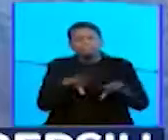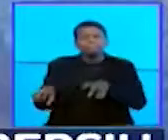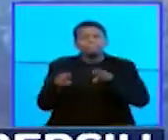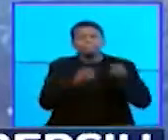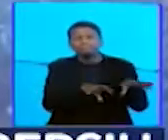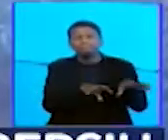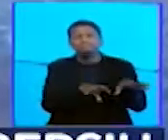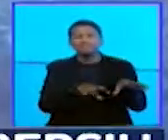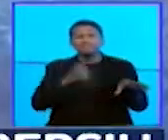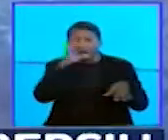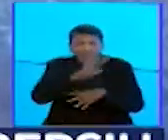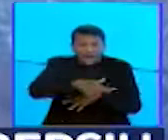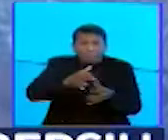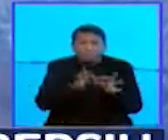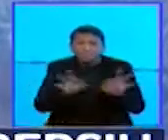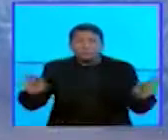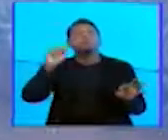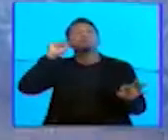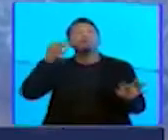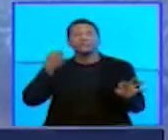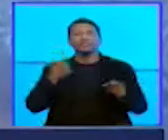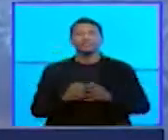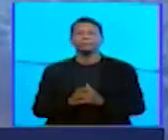Untuk tikar sekarang yang lain belum ada.